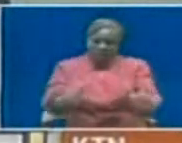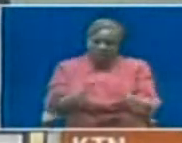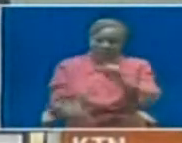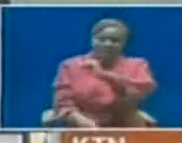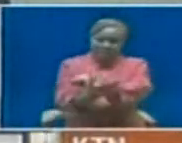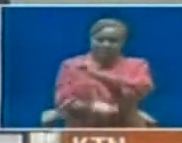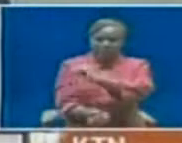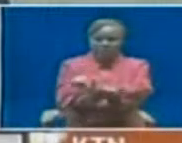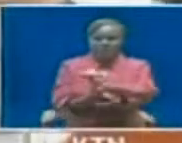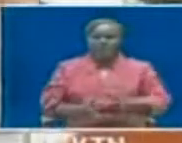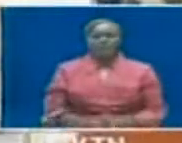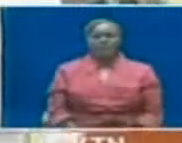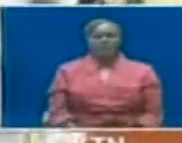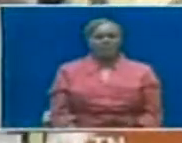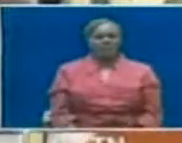habari hiyo.